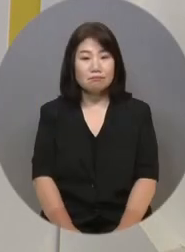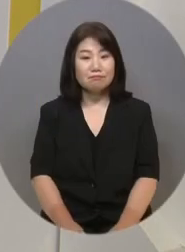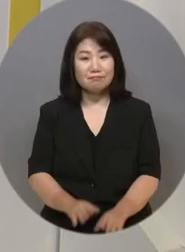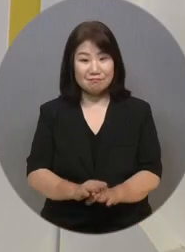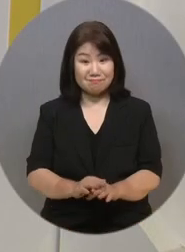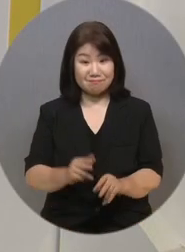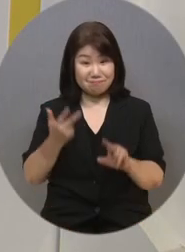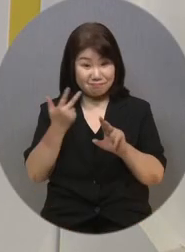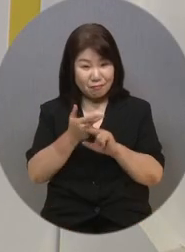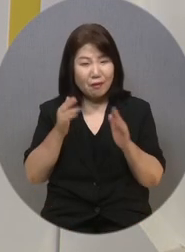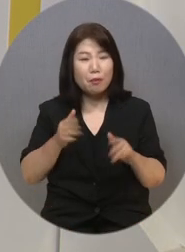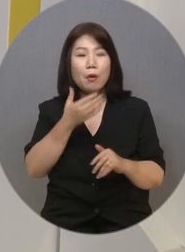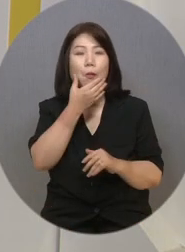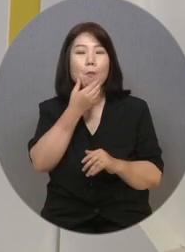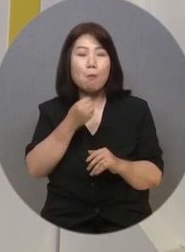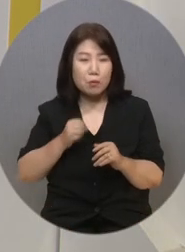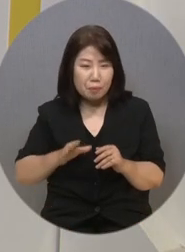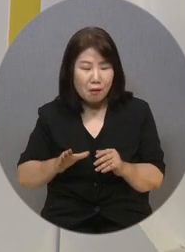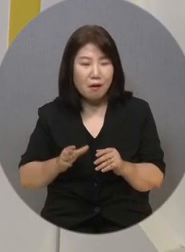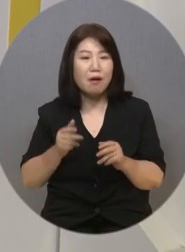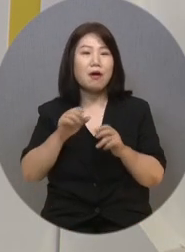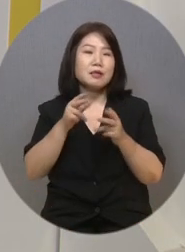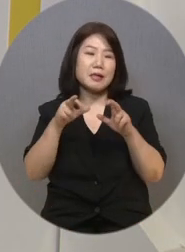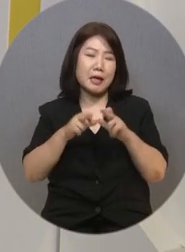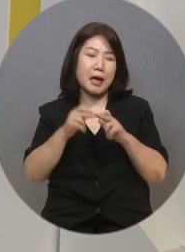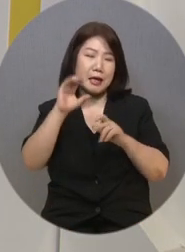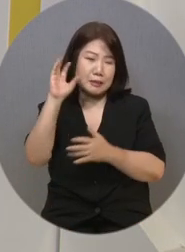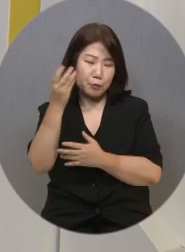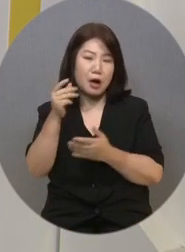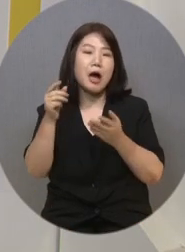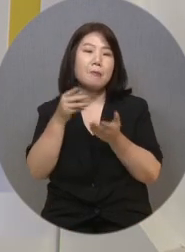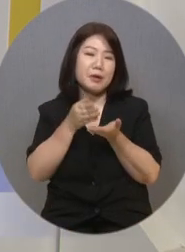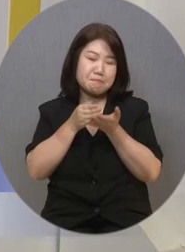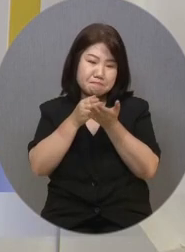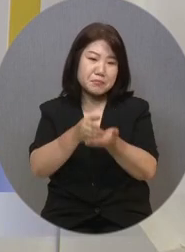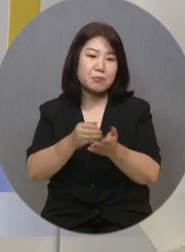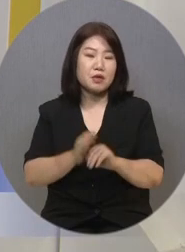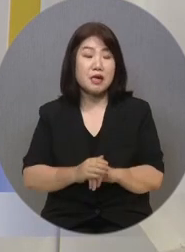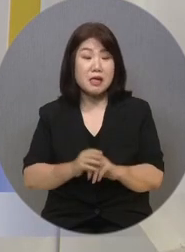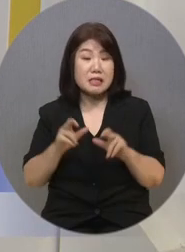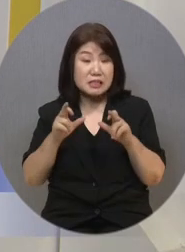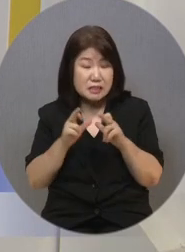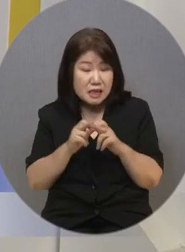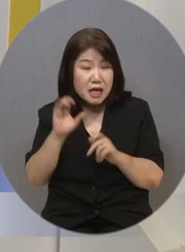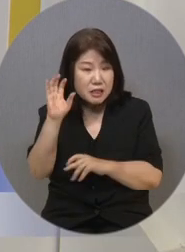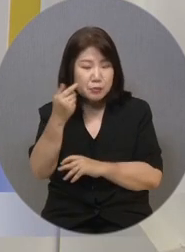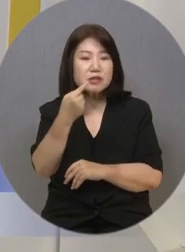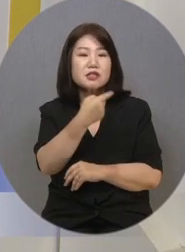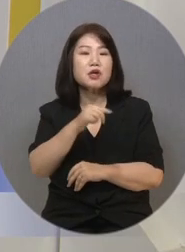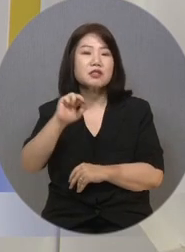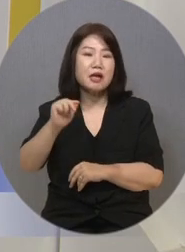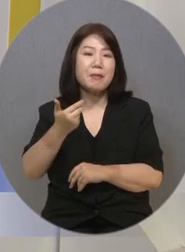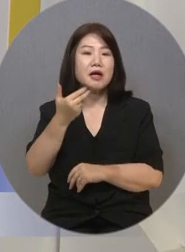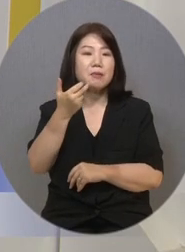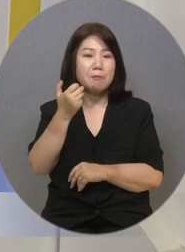한 주간의 복직의 소식을 장애인 신문과 함께 만나봅니다 장애인 신문 1489호입니다